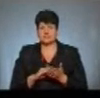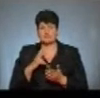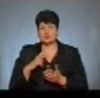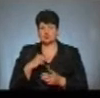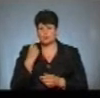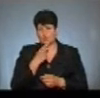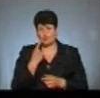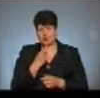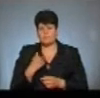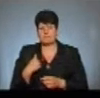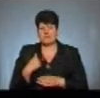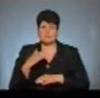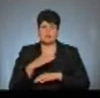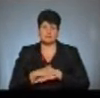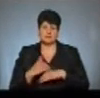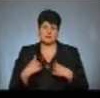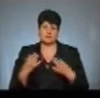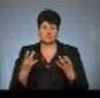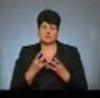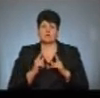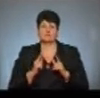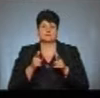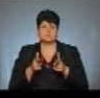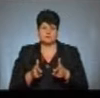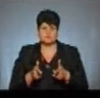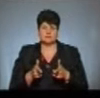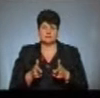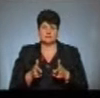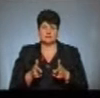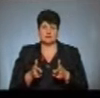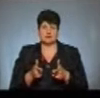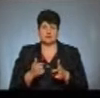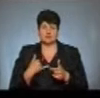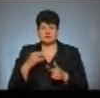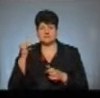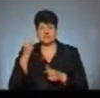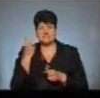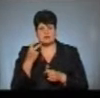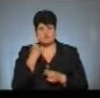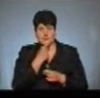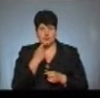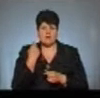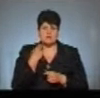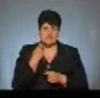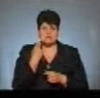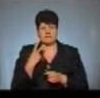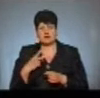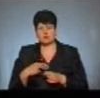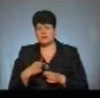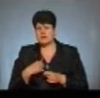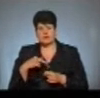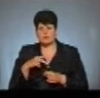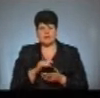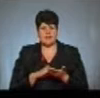французьку мову. Мій предмет потрібен мені при вступі. В нас вивчаються дві мови – англійська і французька. Я не ходила